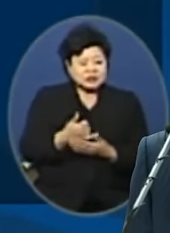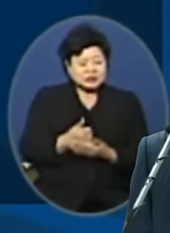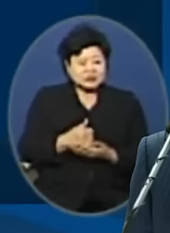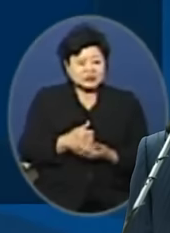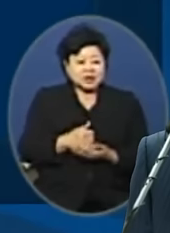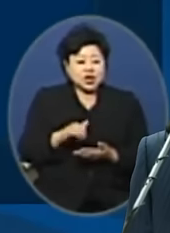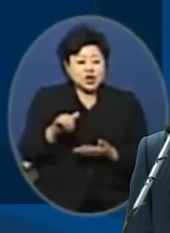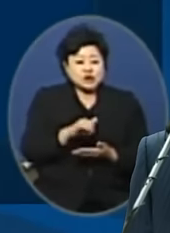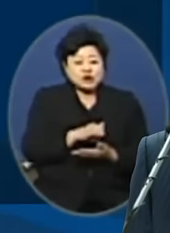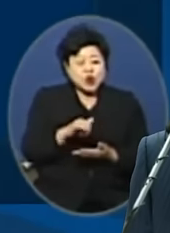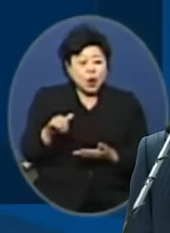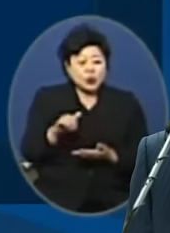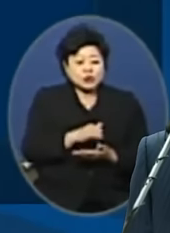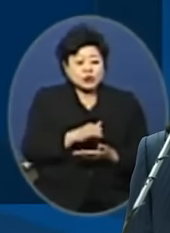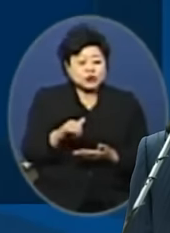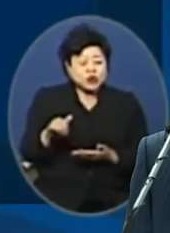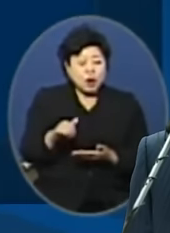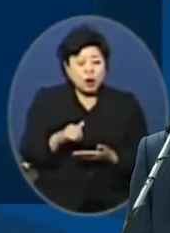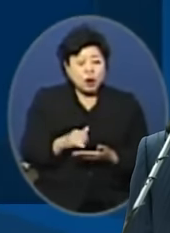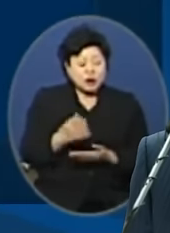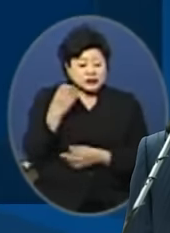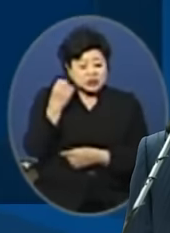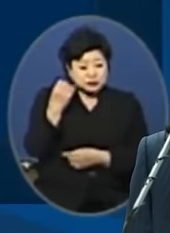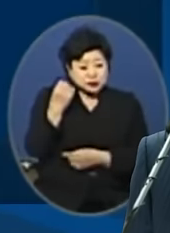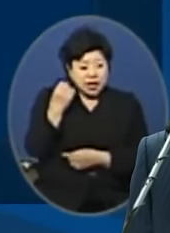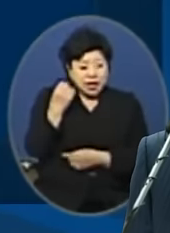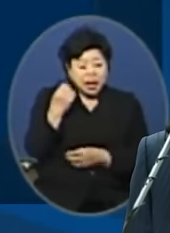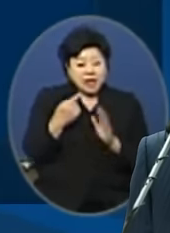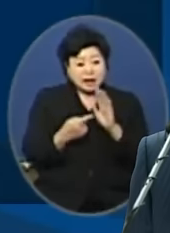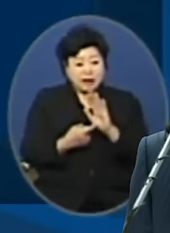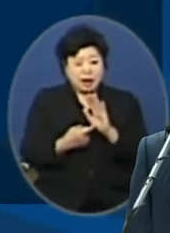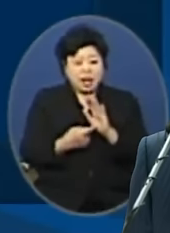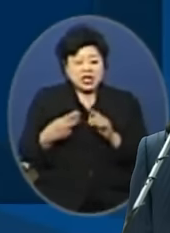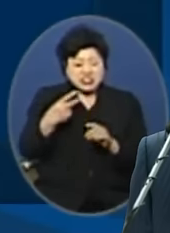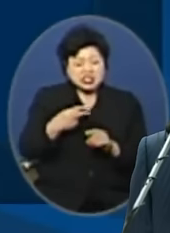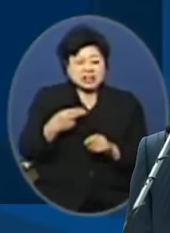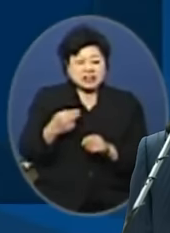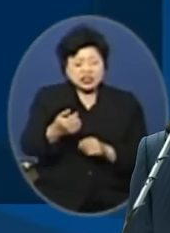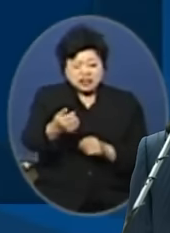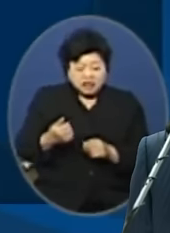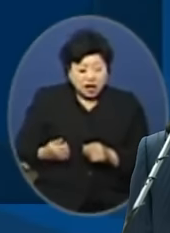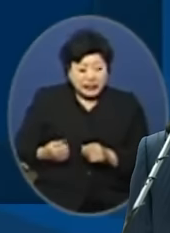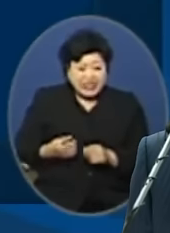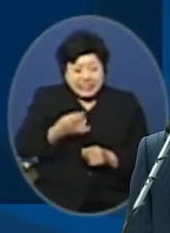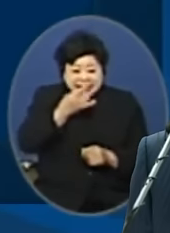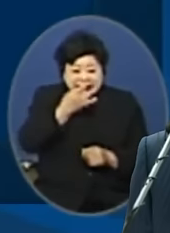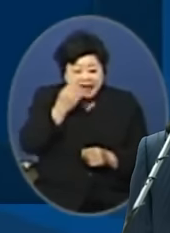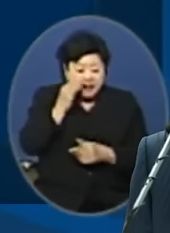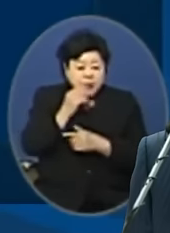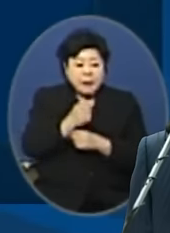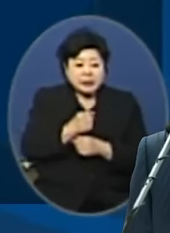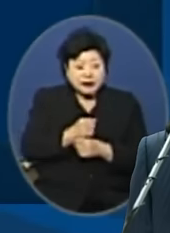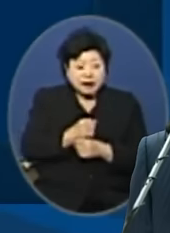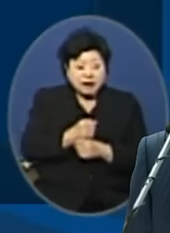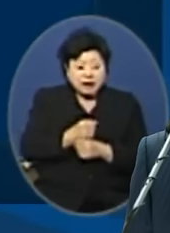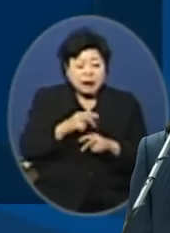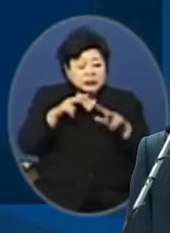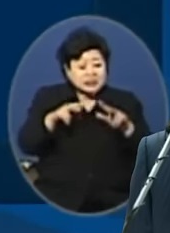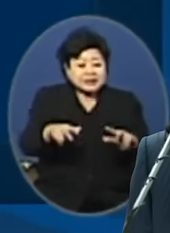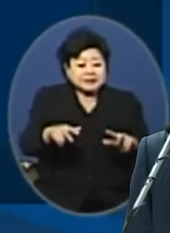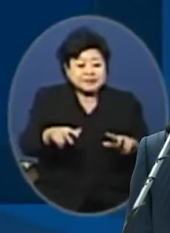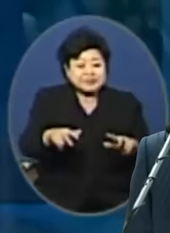기사인데 2000년 된 씨앗도 열매를 맺는데 하물며